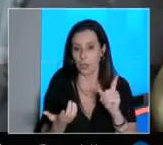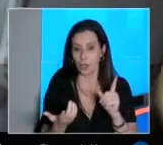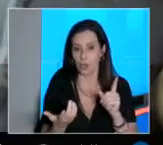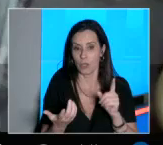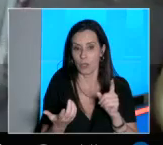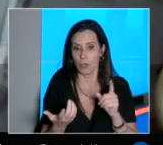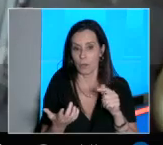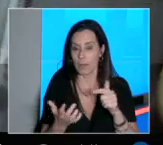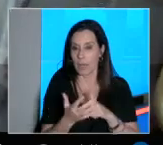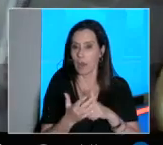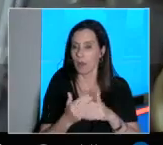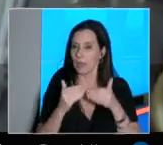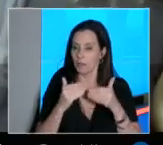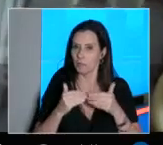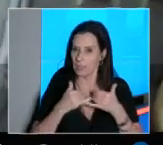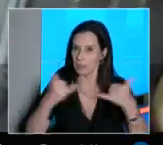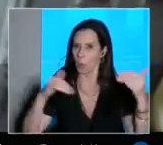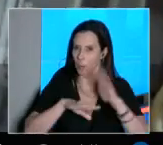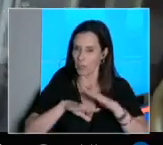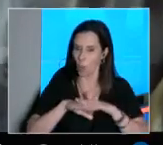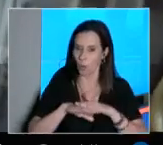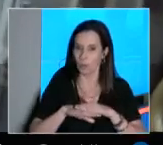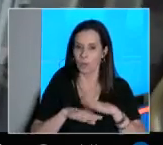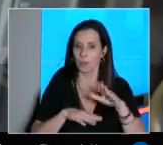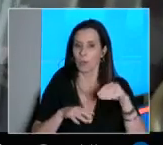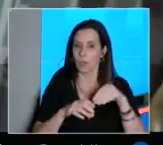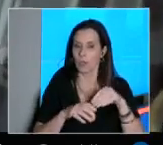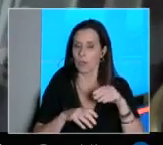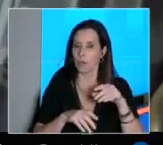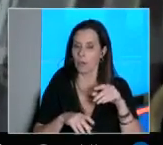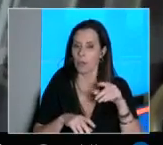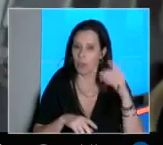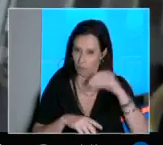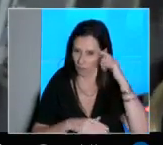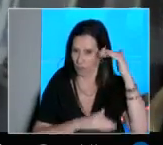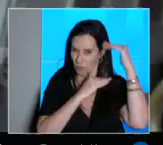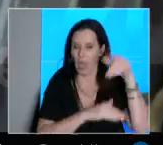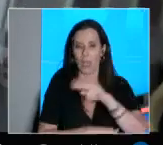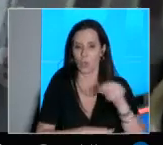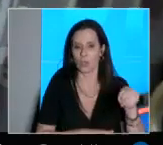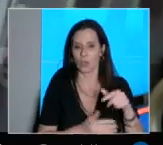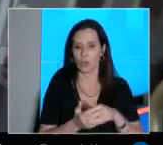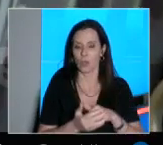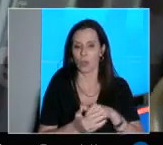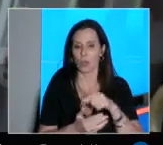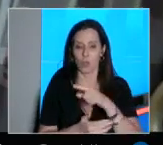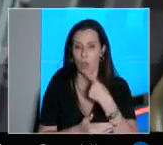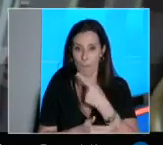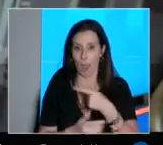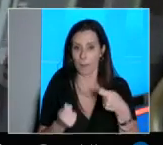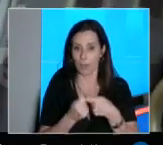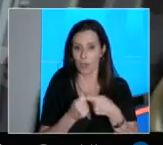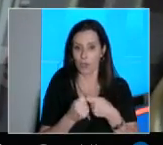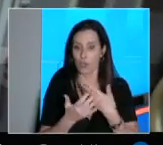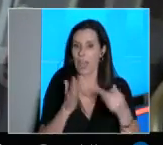שנוסעים לנושא של קידום מקצועי כזה או אחר, ובכללם בריחת מוחות, הנושא של דן בן דוד שהוא העיר על הנושא